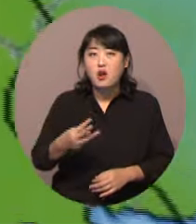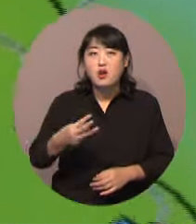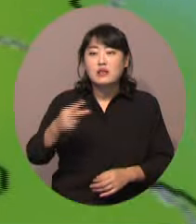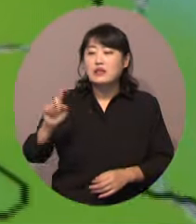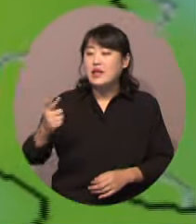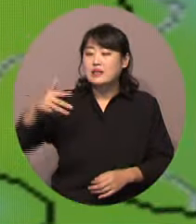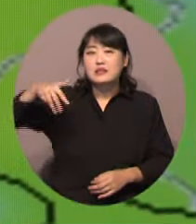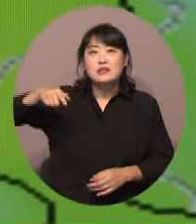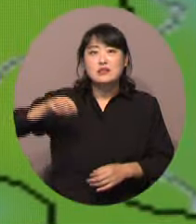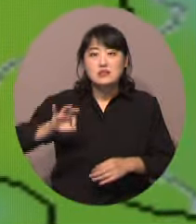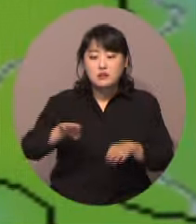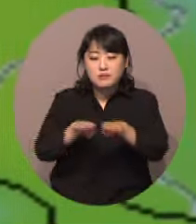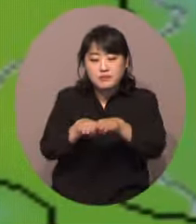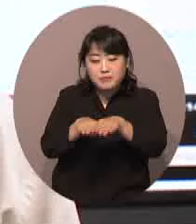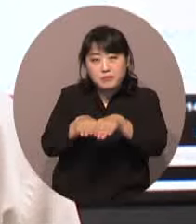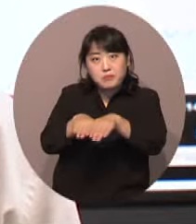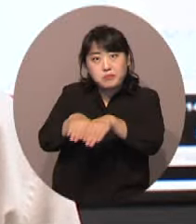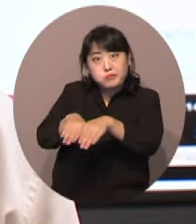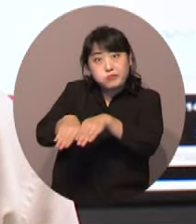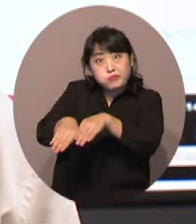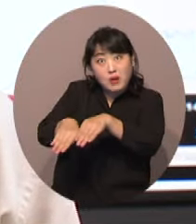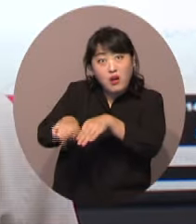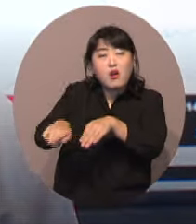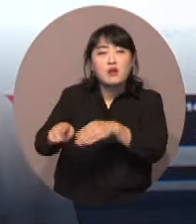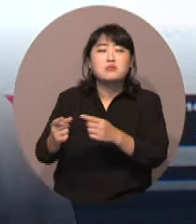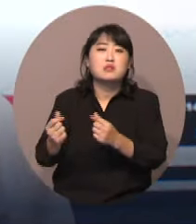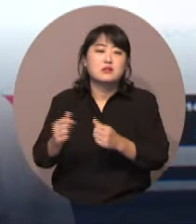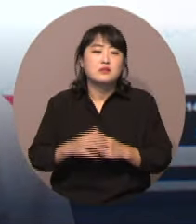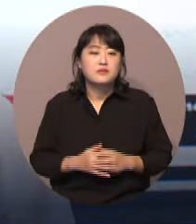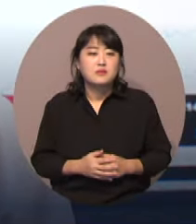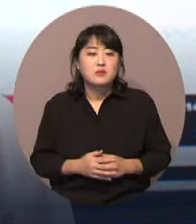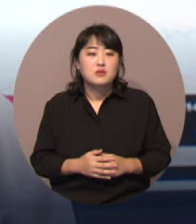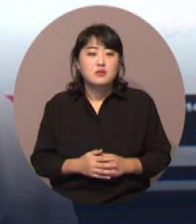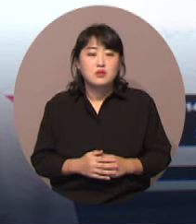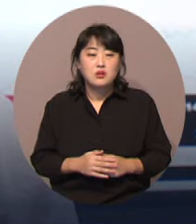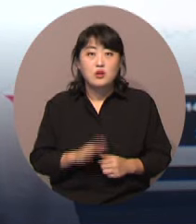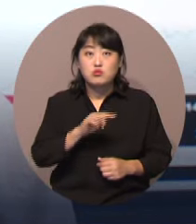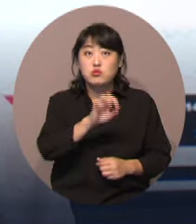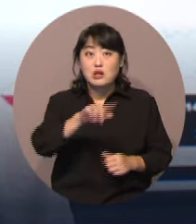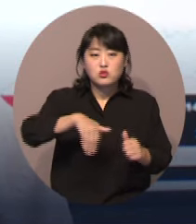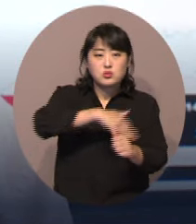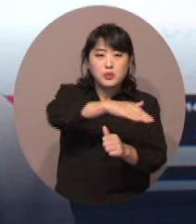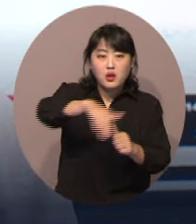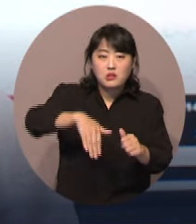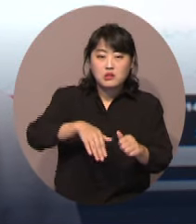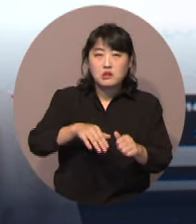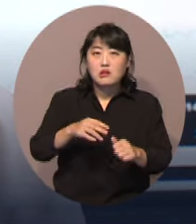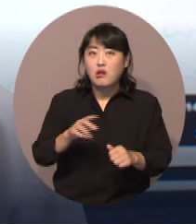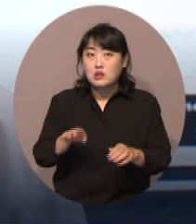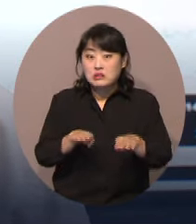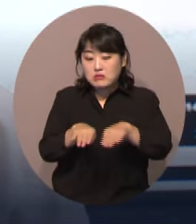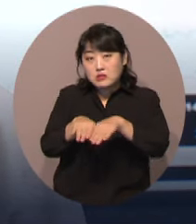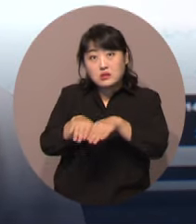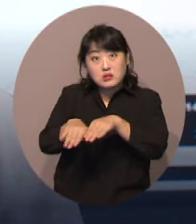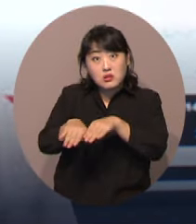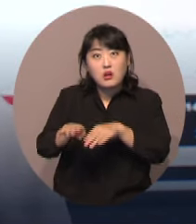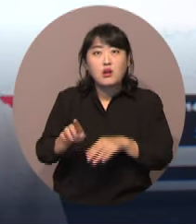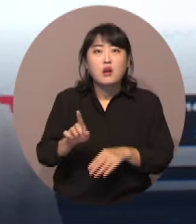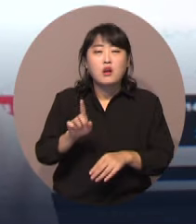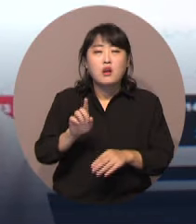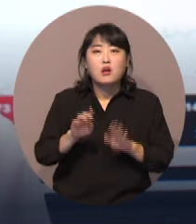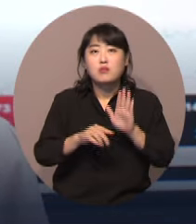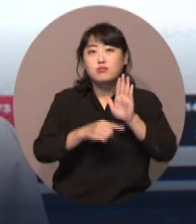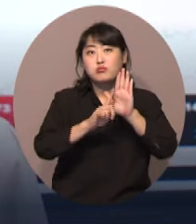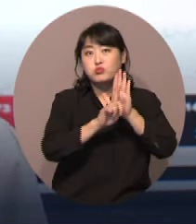지진의 원인을 찾고 있습니다. 부안 일대 발달하고 있는 단층들의 분포를 봤을 때 북북동 방향의